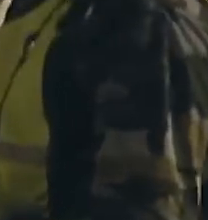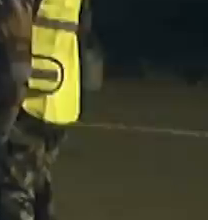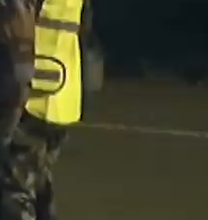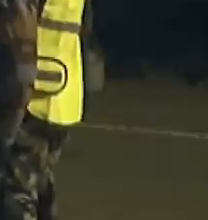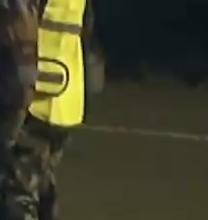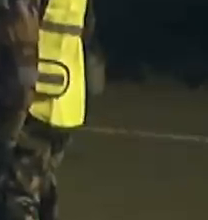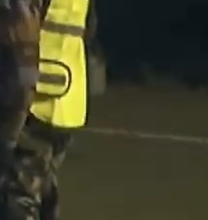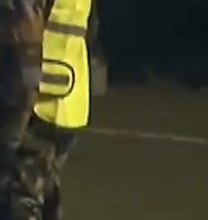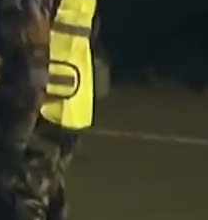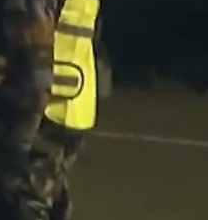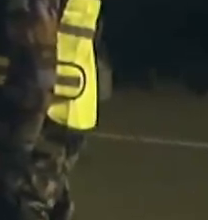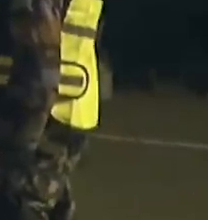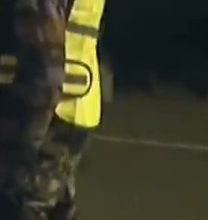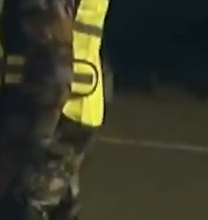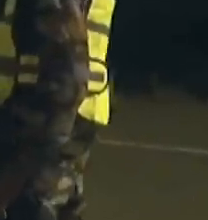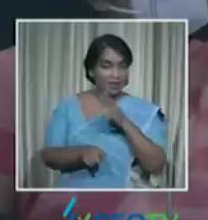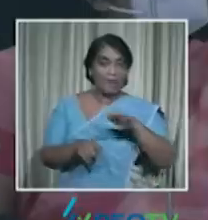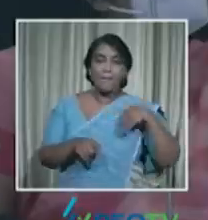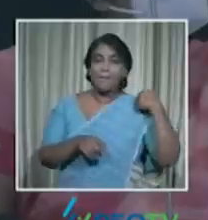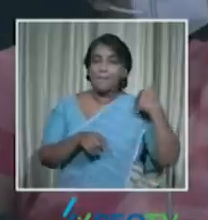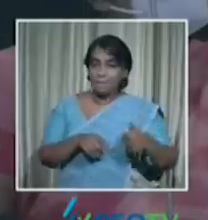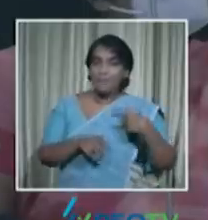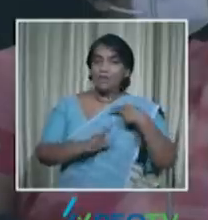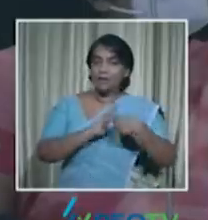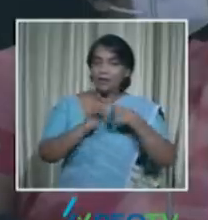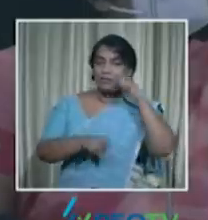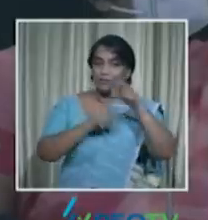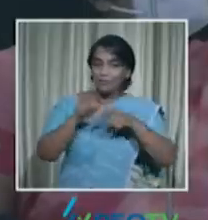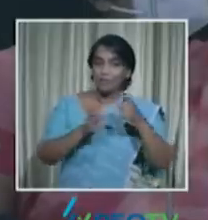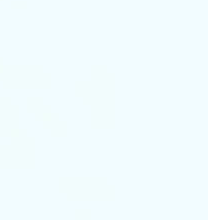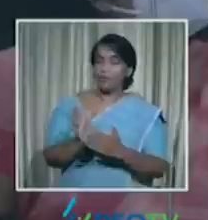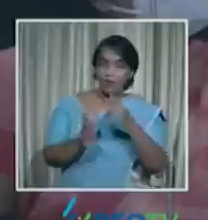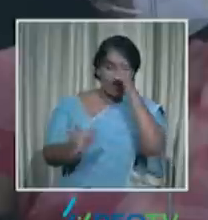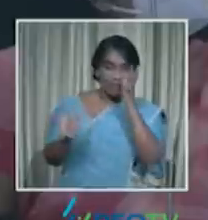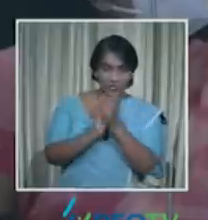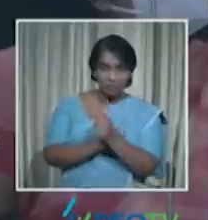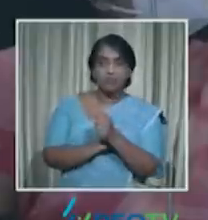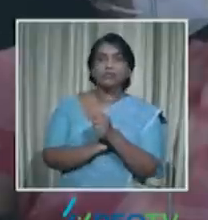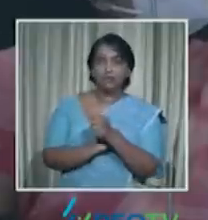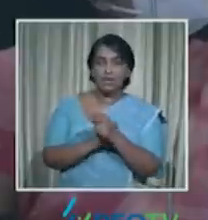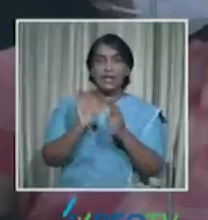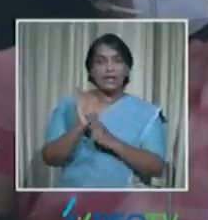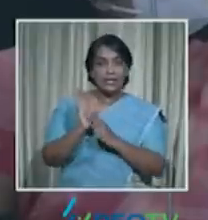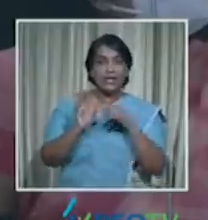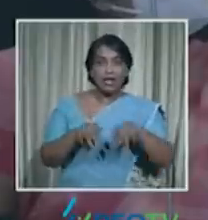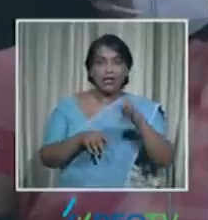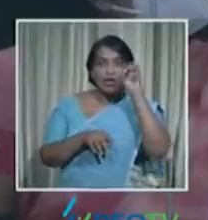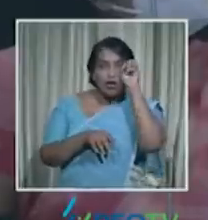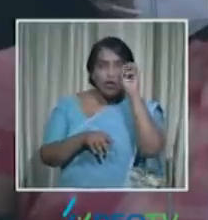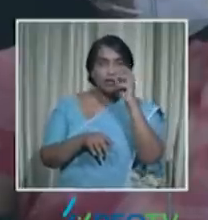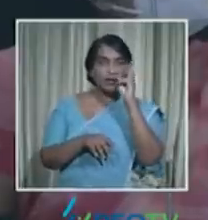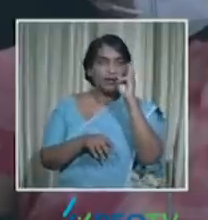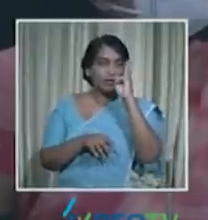මන්ත්‍රී විජිත හේරත් මහතා පාර්ලිමේන්තුවට පැනුම් මේ රටේ මහජන දේපළ කෝටි ගණන් හොරකම් කරපු රිසංක සේනාධිපති අද උදේ පාන්දර